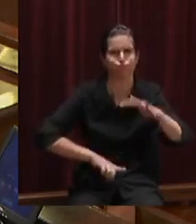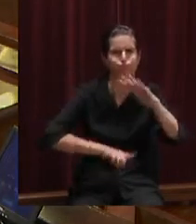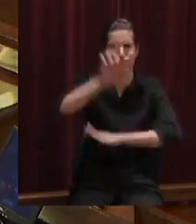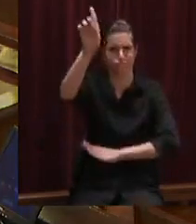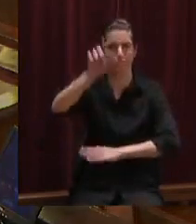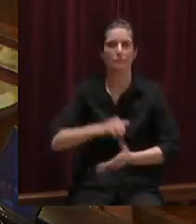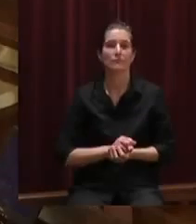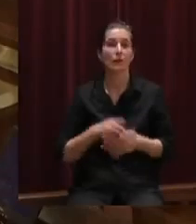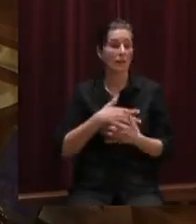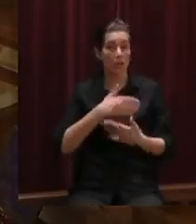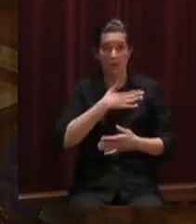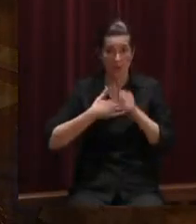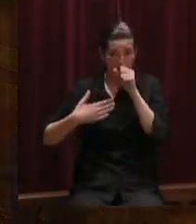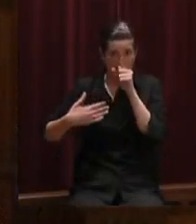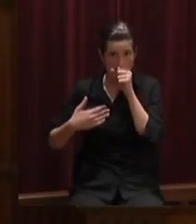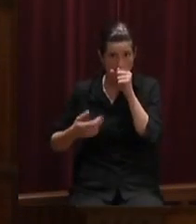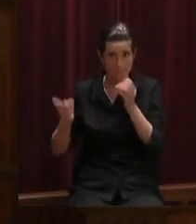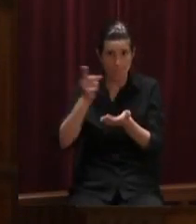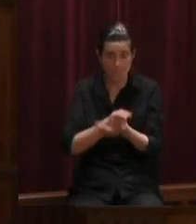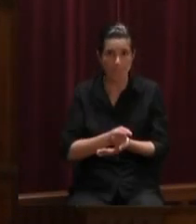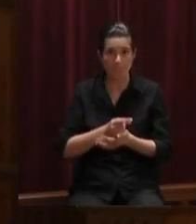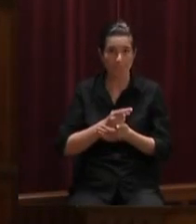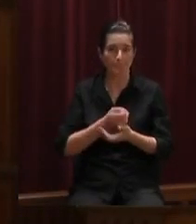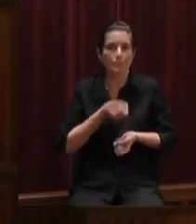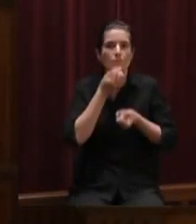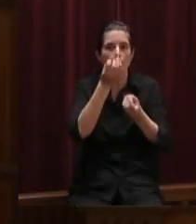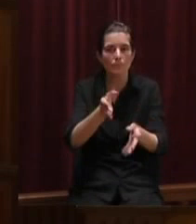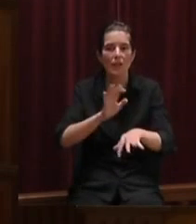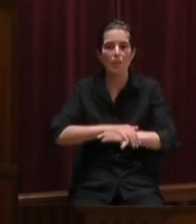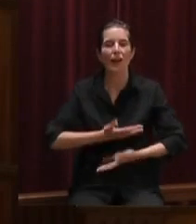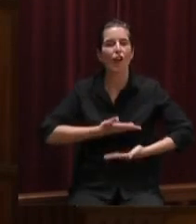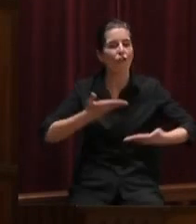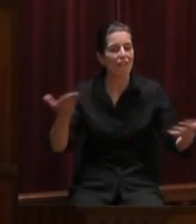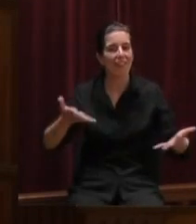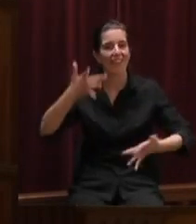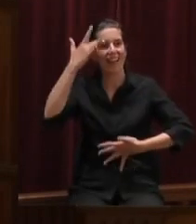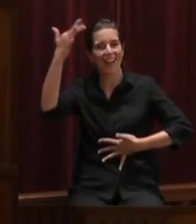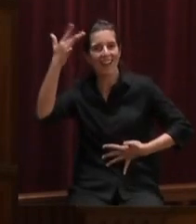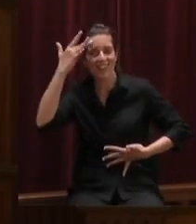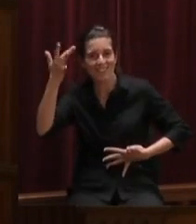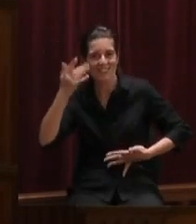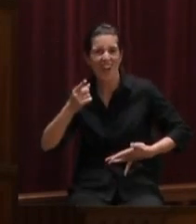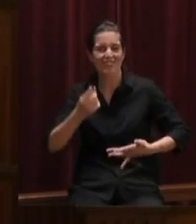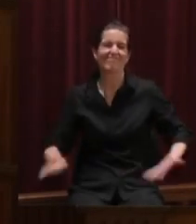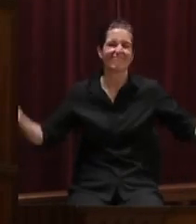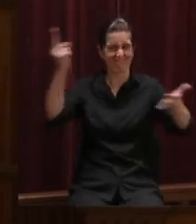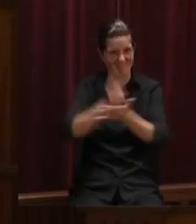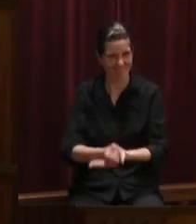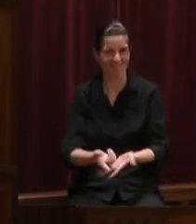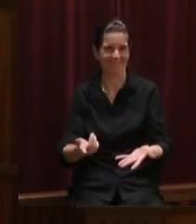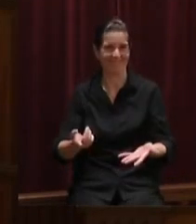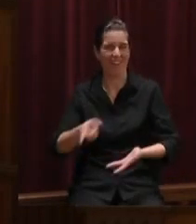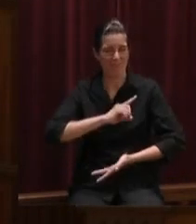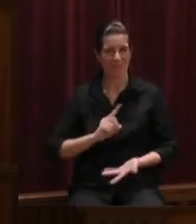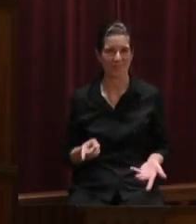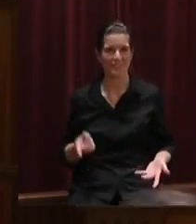tornar a adreçar-me a tots vostès, per renovar la seva confiança, la il·lusió de tothom i demanar-los que donin suport novament